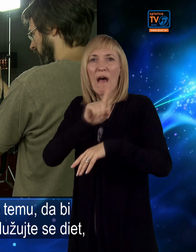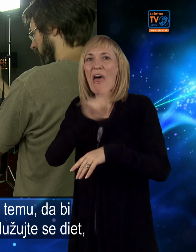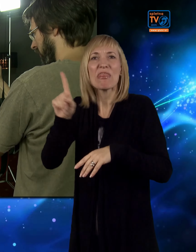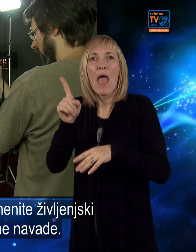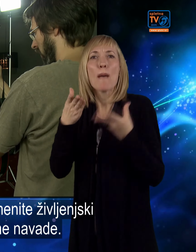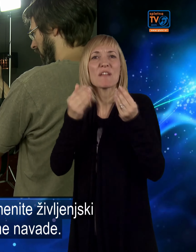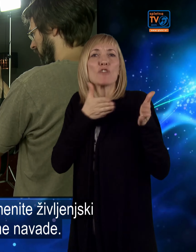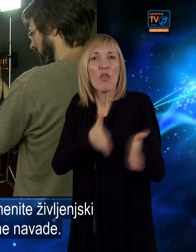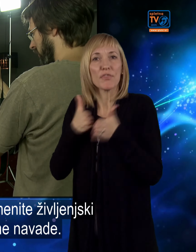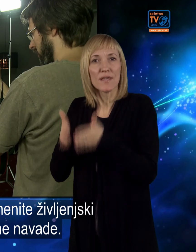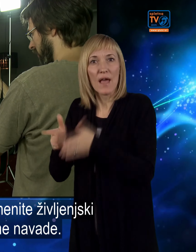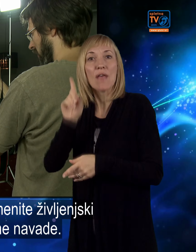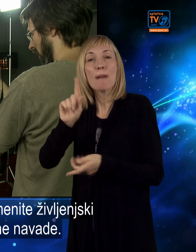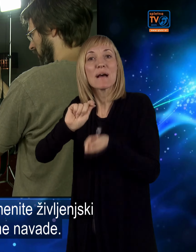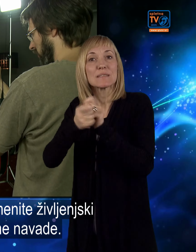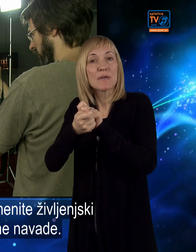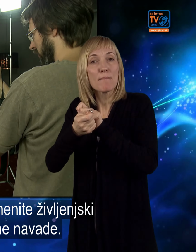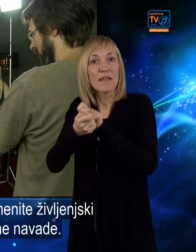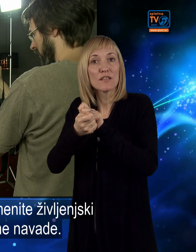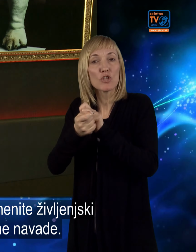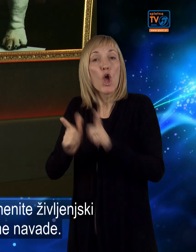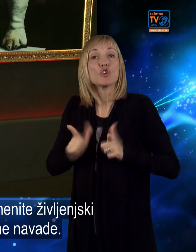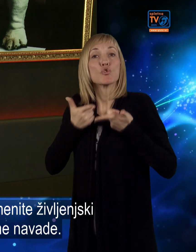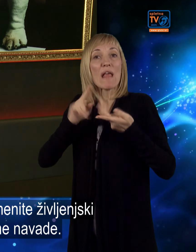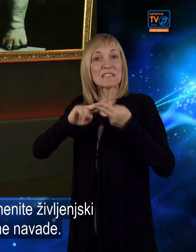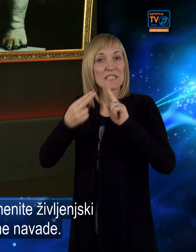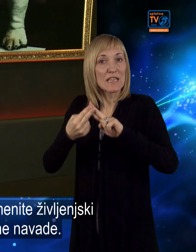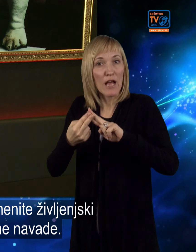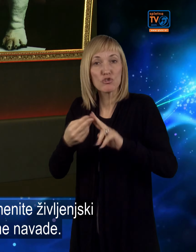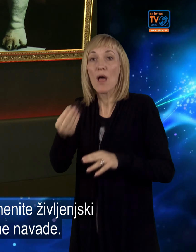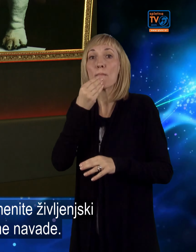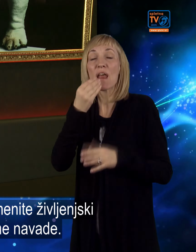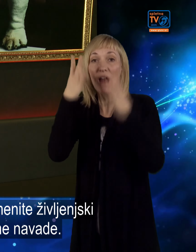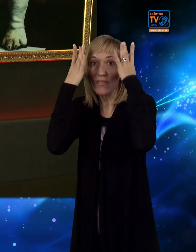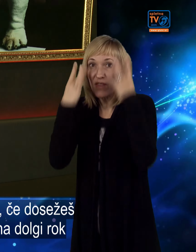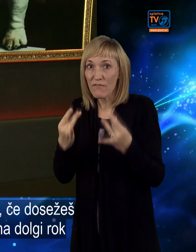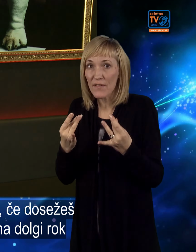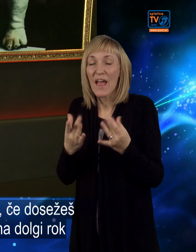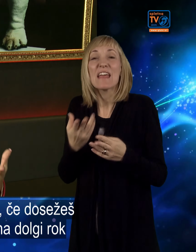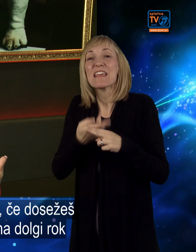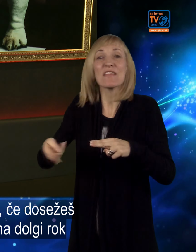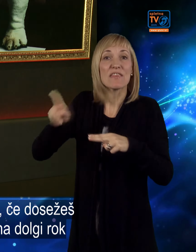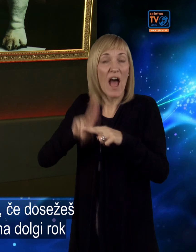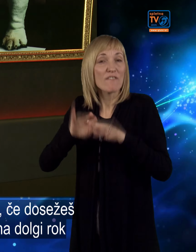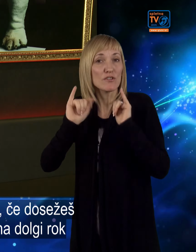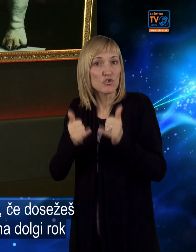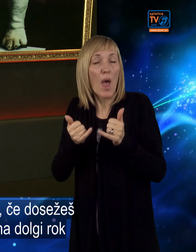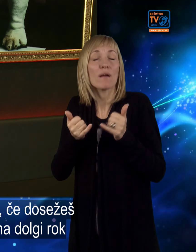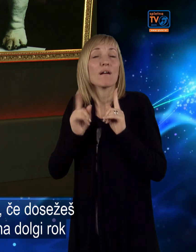se diet, ampak dejansko spremenite življenjski stil, prehranjevalne navade in največji dosežek je, če